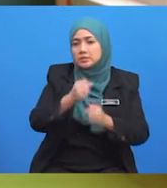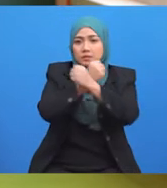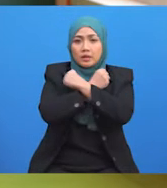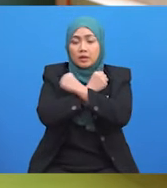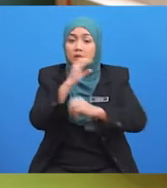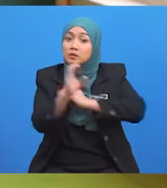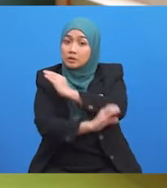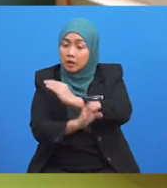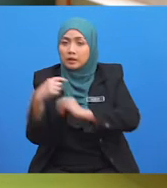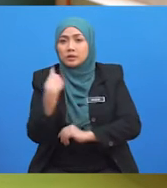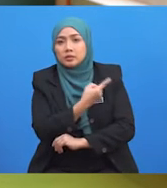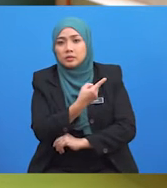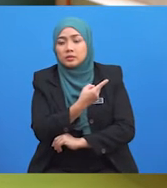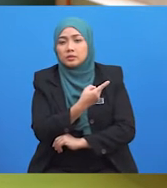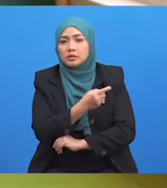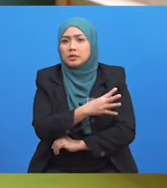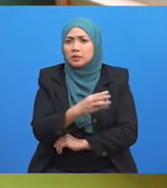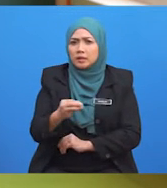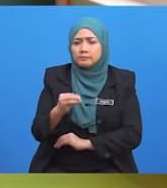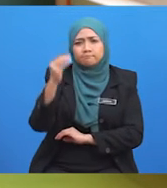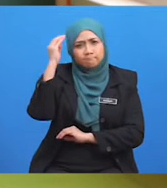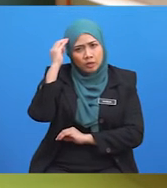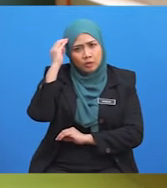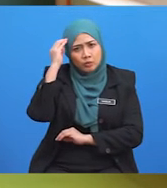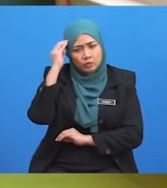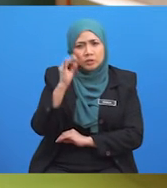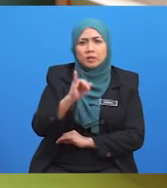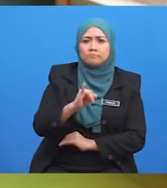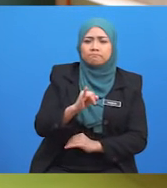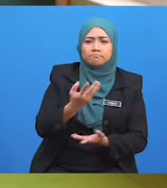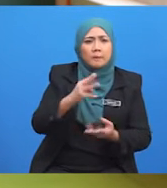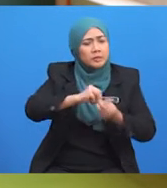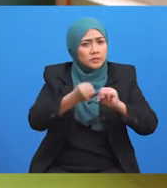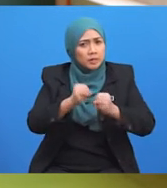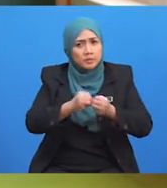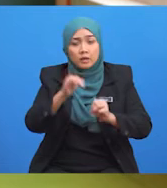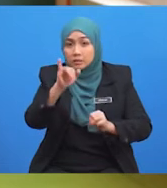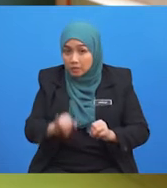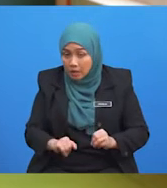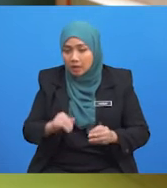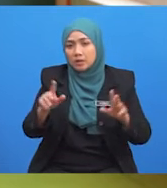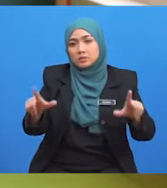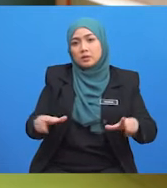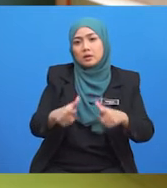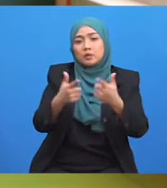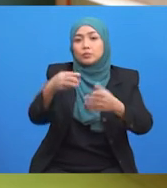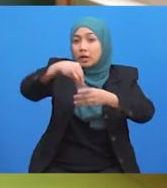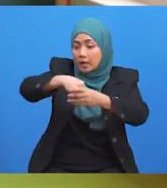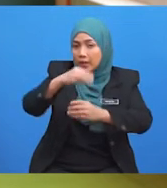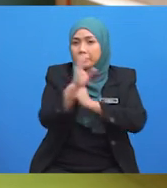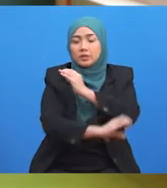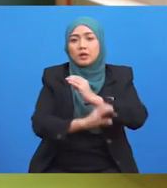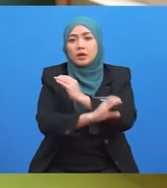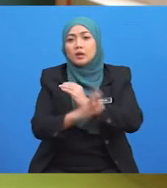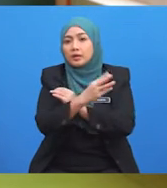kita dan peka terhadap isu-isu yang berlaku dalam negara dan membantu